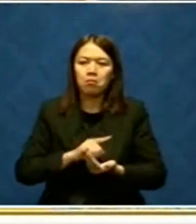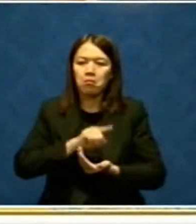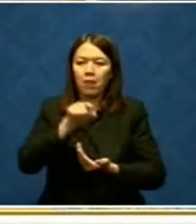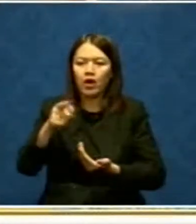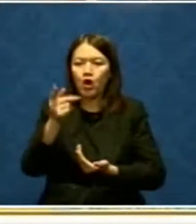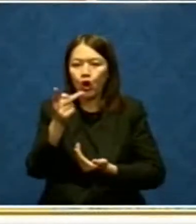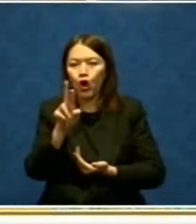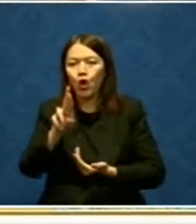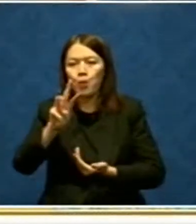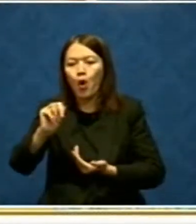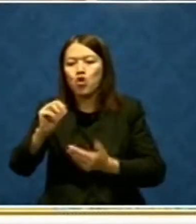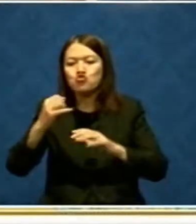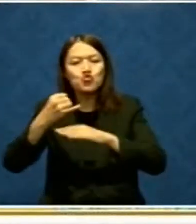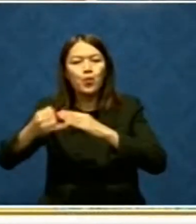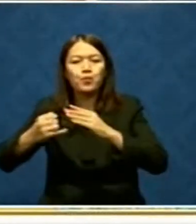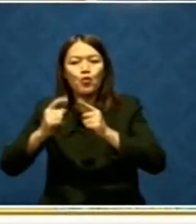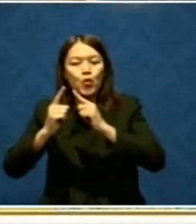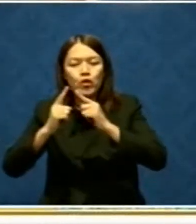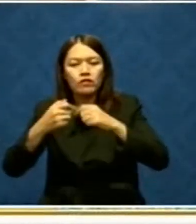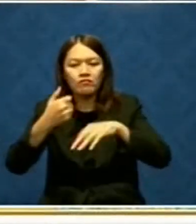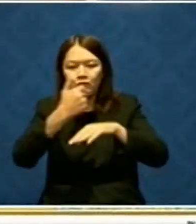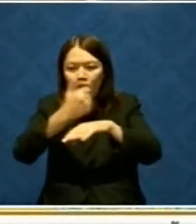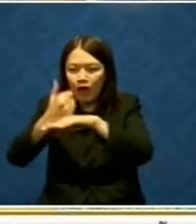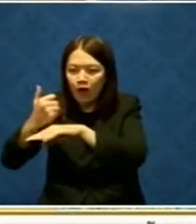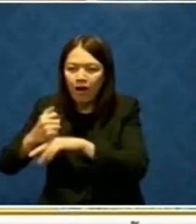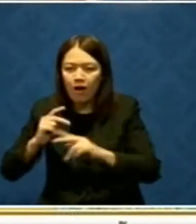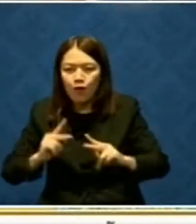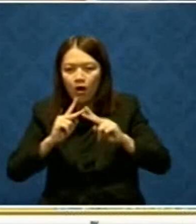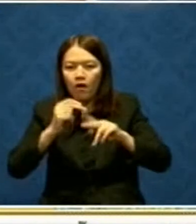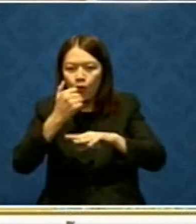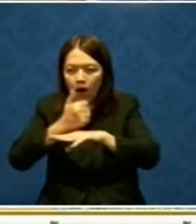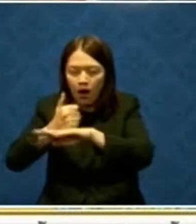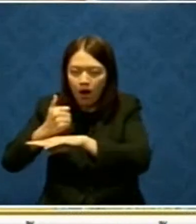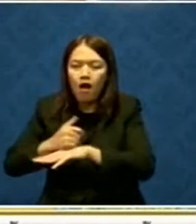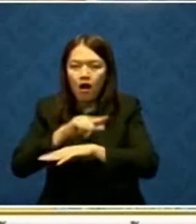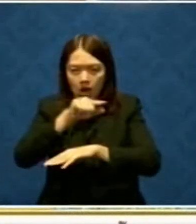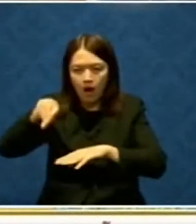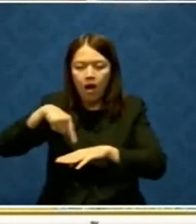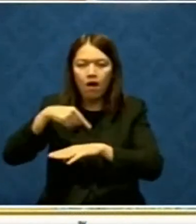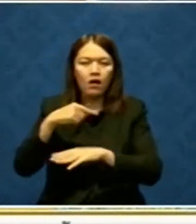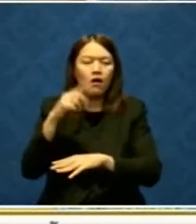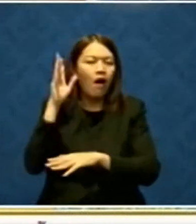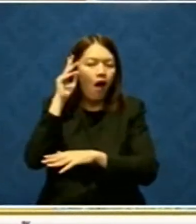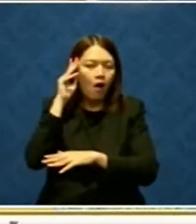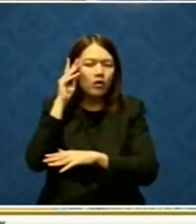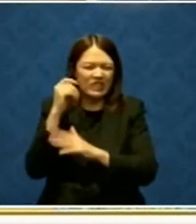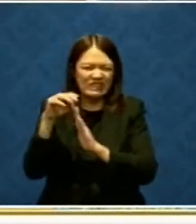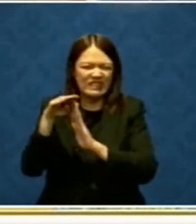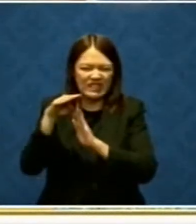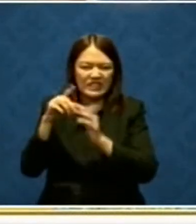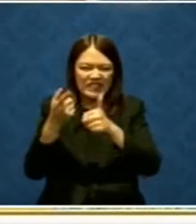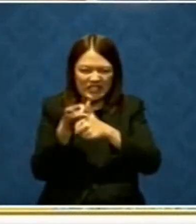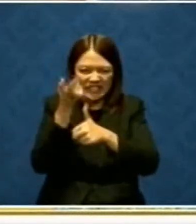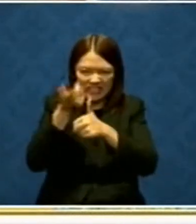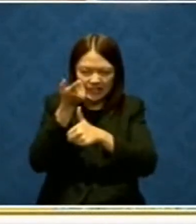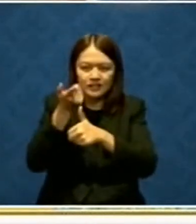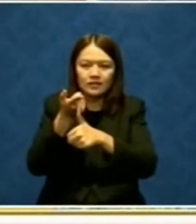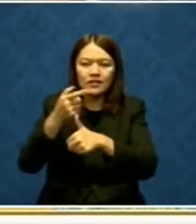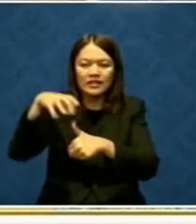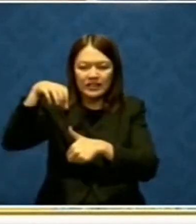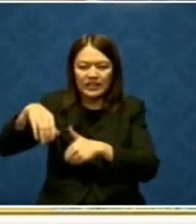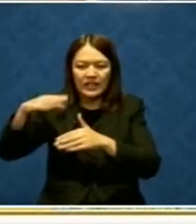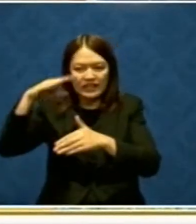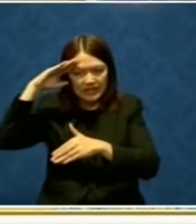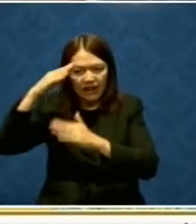ม.จบที่ครม.ข่าวคราวที่ได้ทราบทั้งหมดเป็นอยู่ที่ขั้นตอนแรกคือขั้นตอนของกองทัพเรือเท่